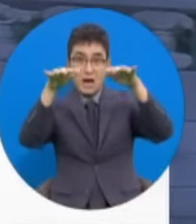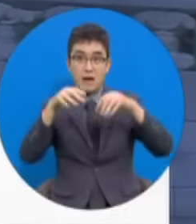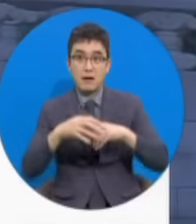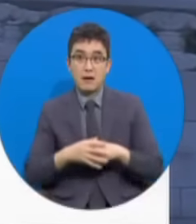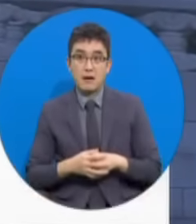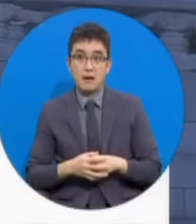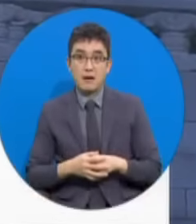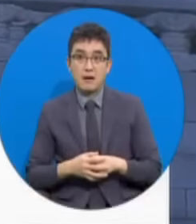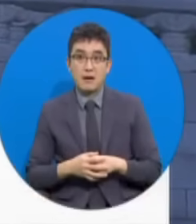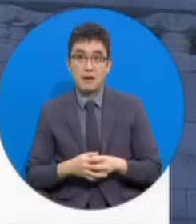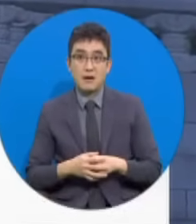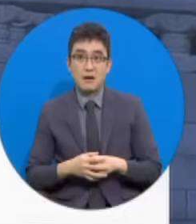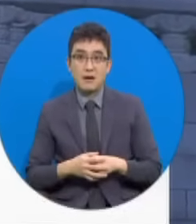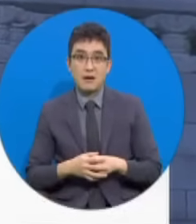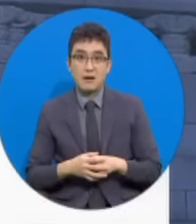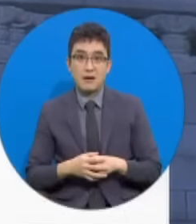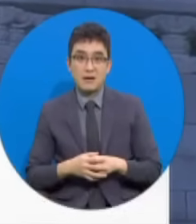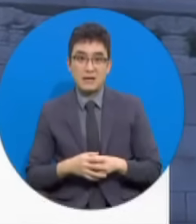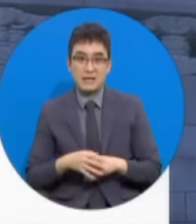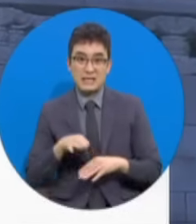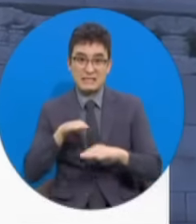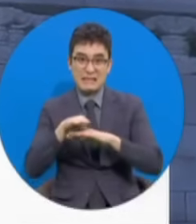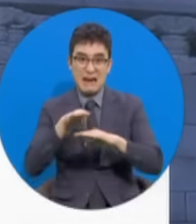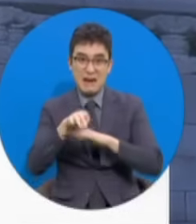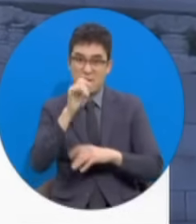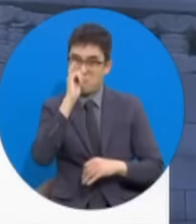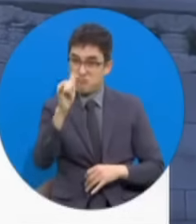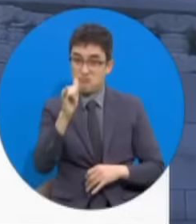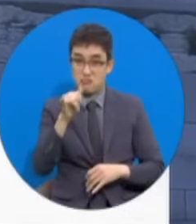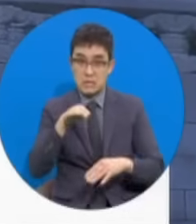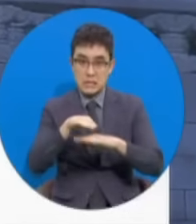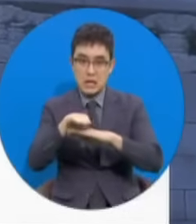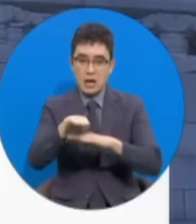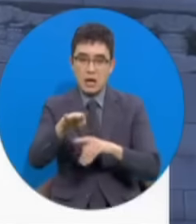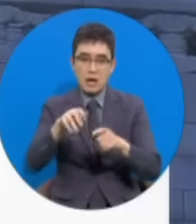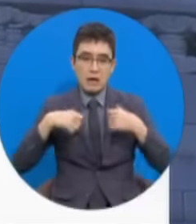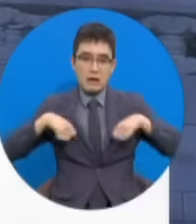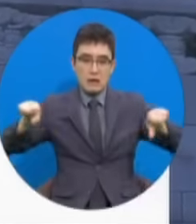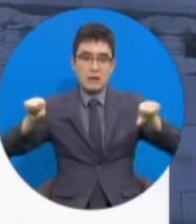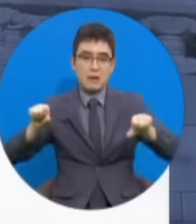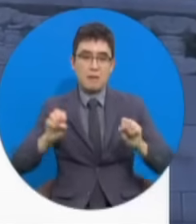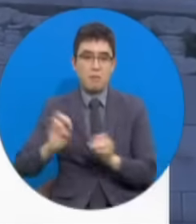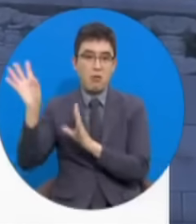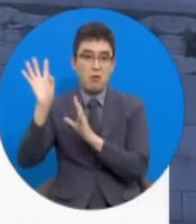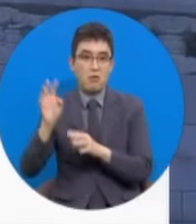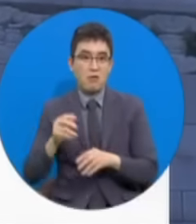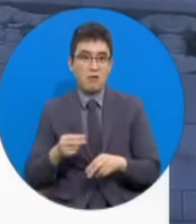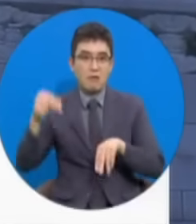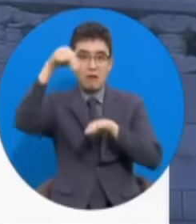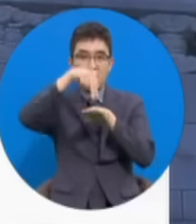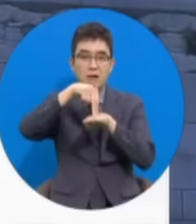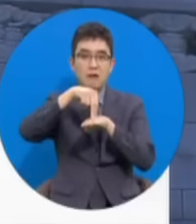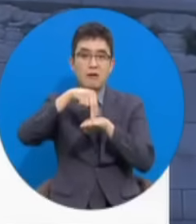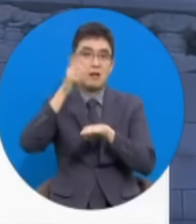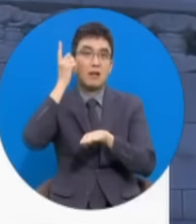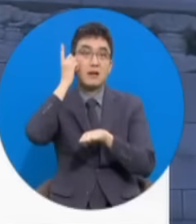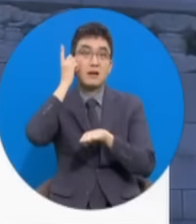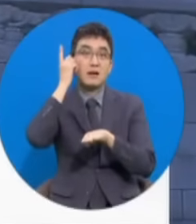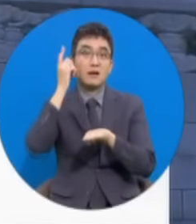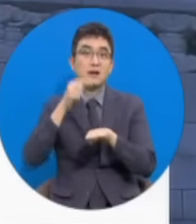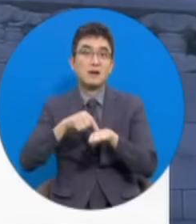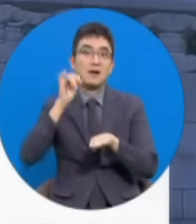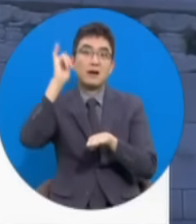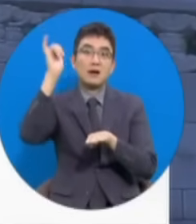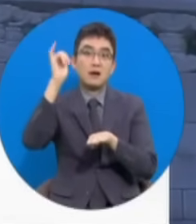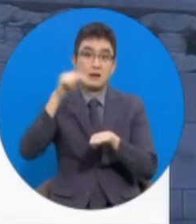굉장히 고가차를 포기하고 목숨을 선택한 분이 화제였잖아요. 차 위에 올라가서 핸드폰으로 이제 구조 신호를 기다리던 그게